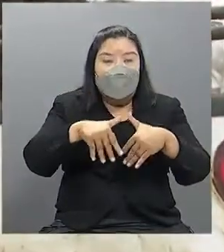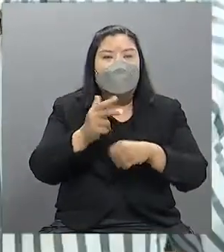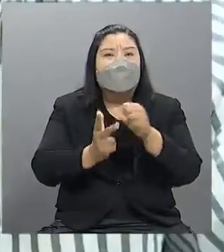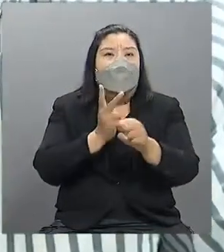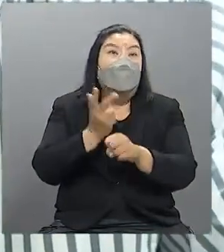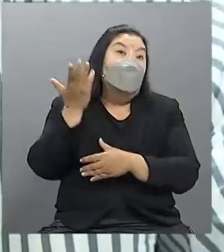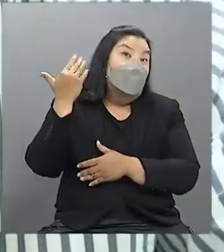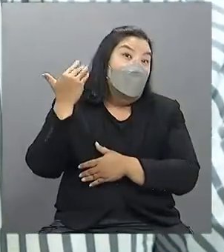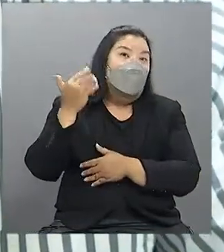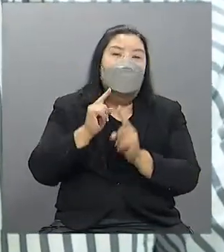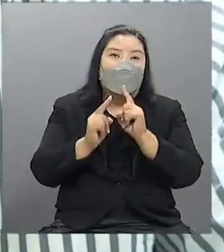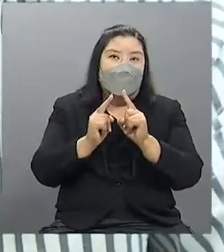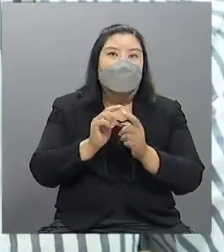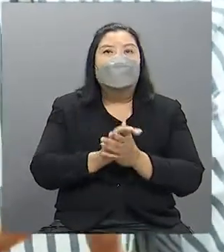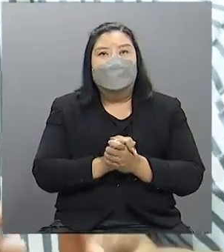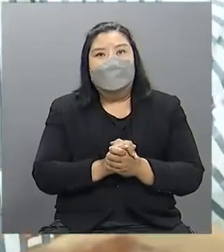าร์มมิ่งคอนแทคร่วมกัน